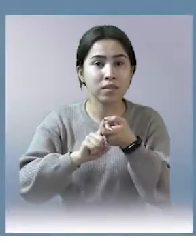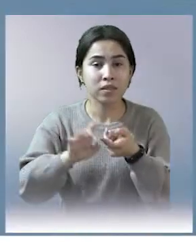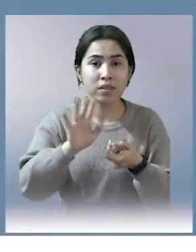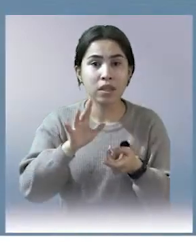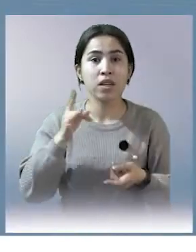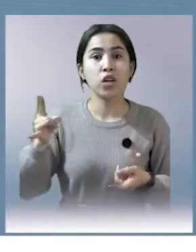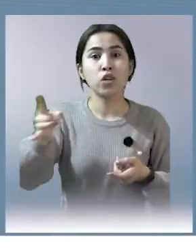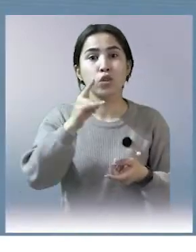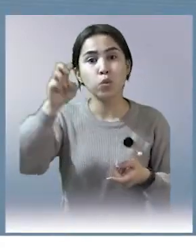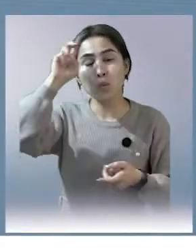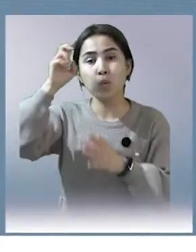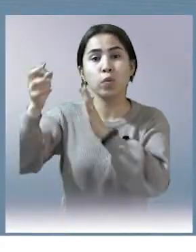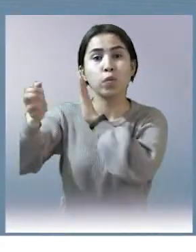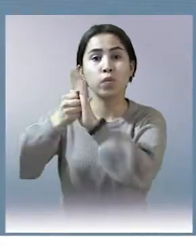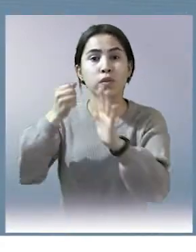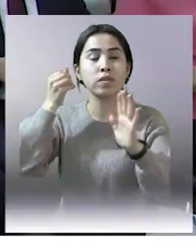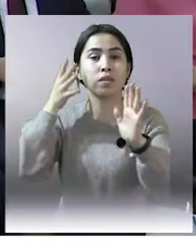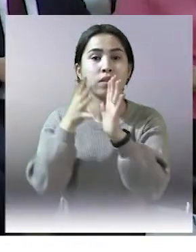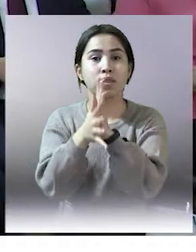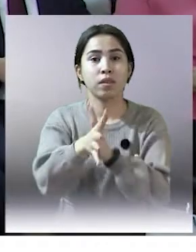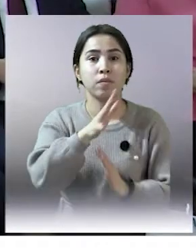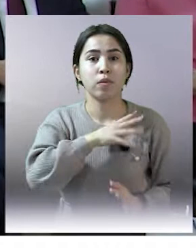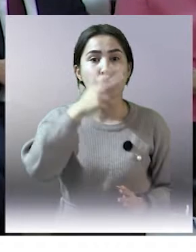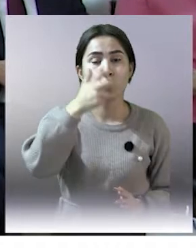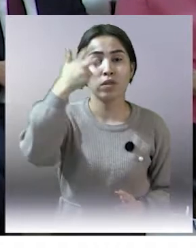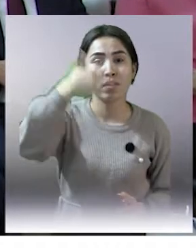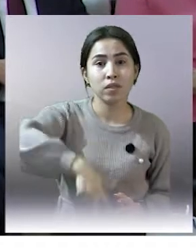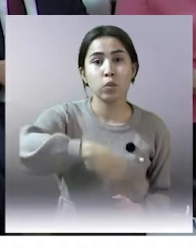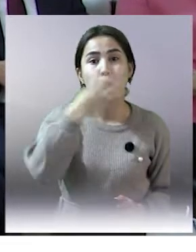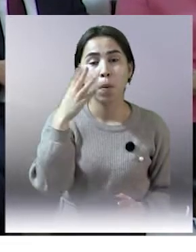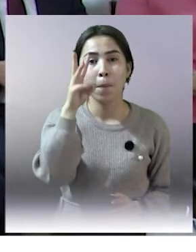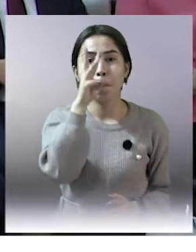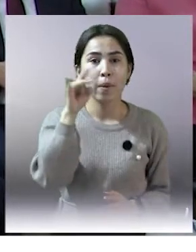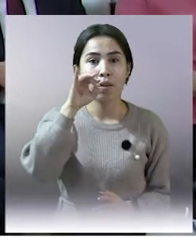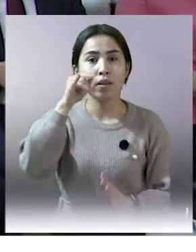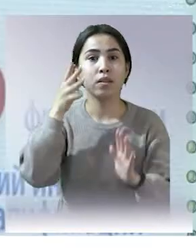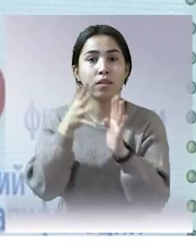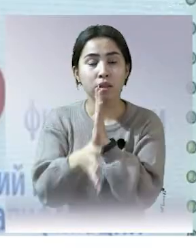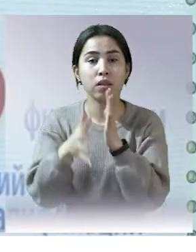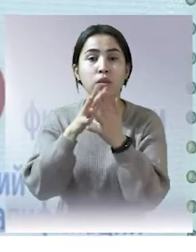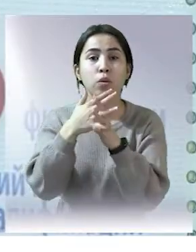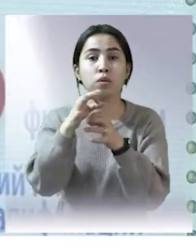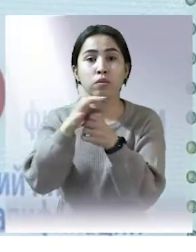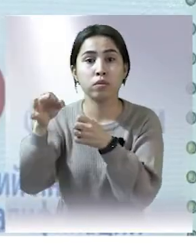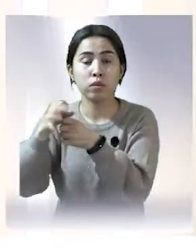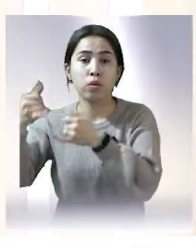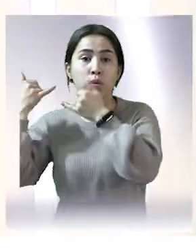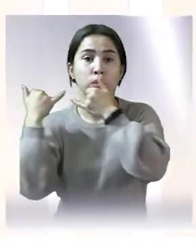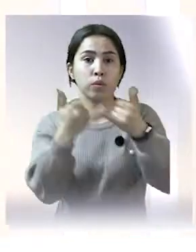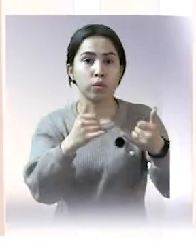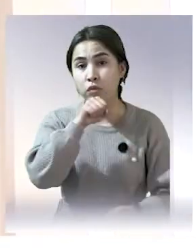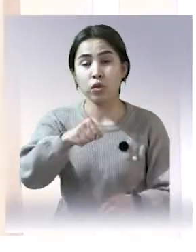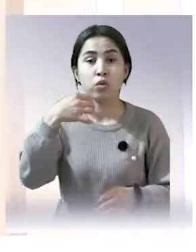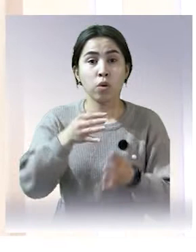ие болу үшін ең бірінші түрлі біліктілік курстарынан өтіп, білімін шыңдауы тиіс. Облыстың педагогтарына дәл осы мүмкіндікті беретін